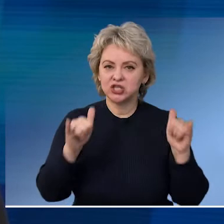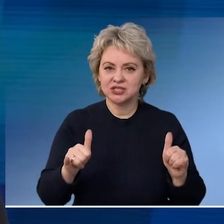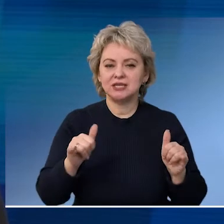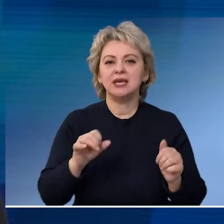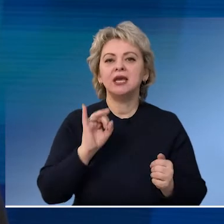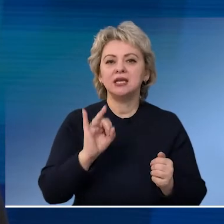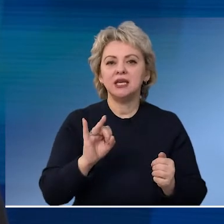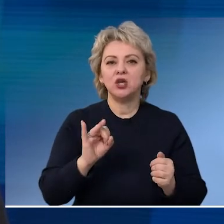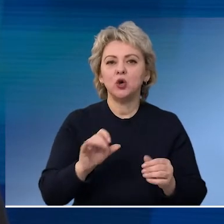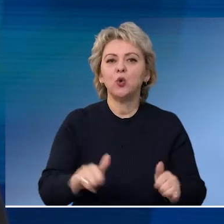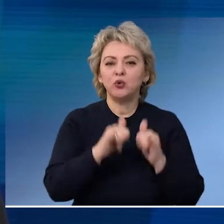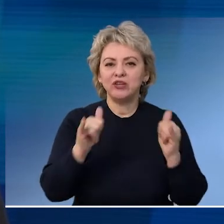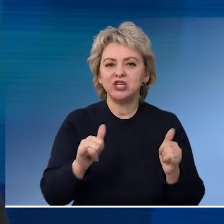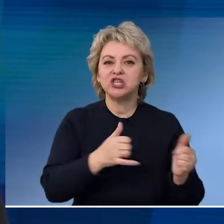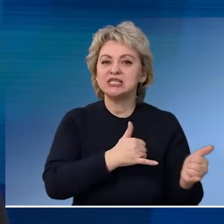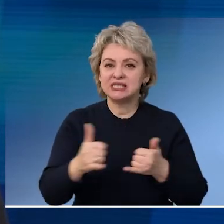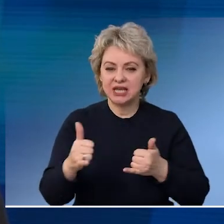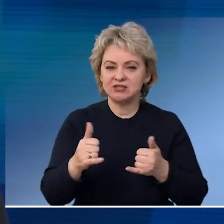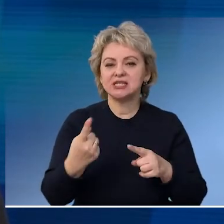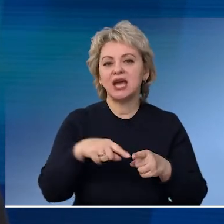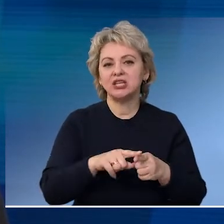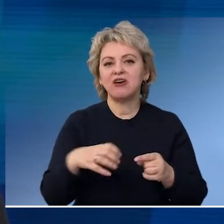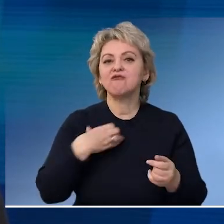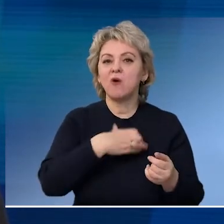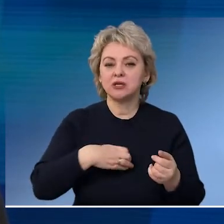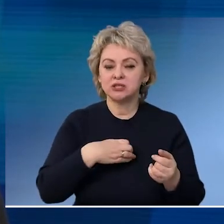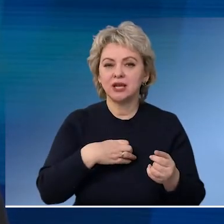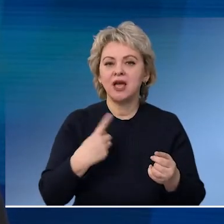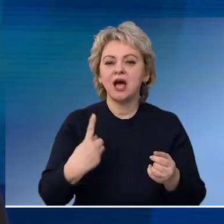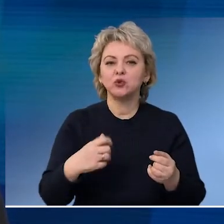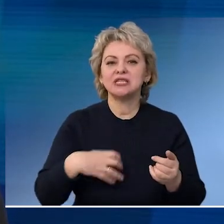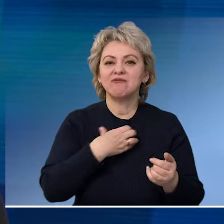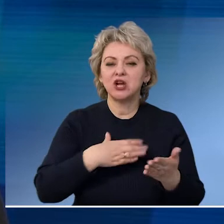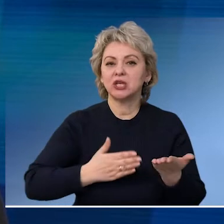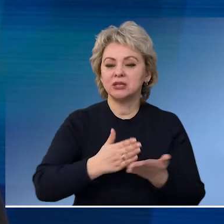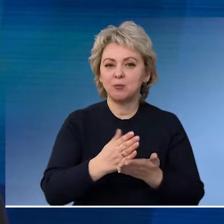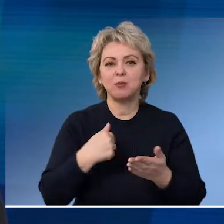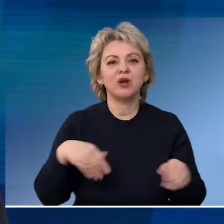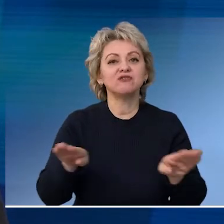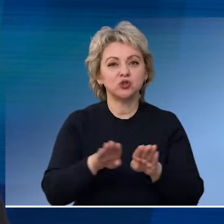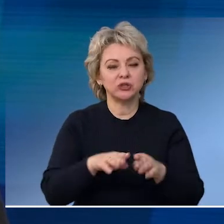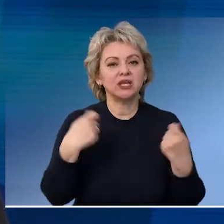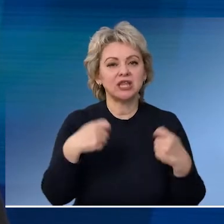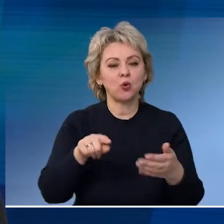расти, приумножать в сервисе, потому что это одно из важных направлений. Мы все-таки торговый город,